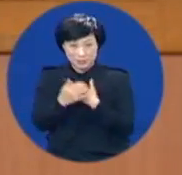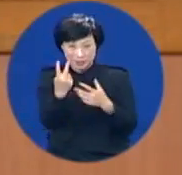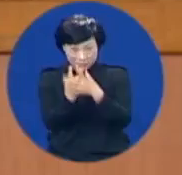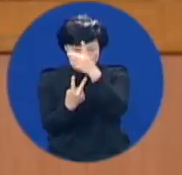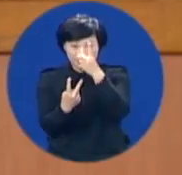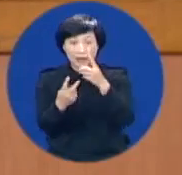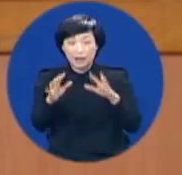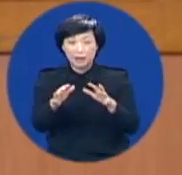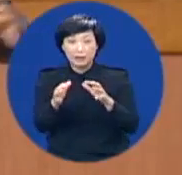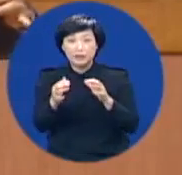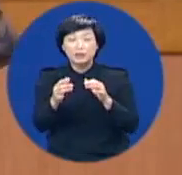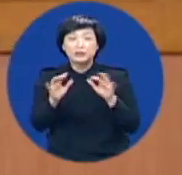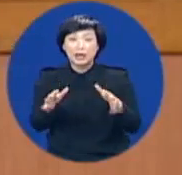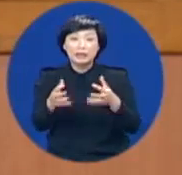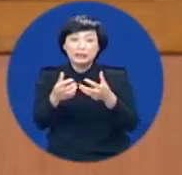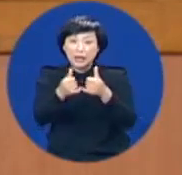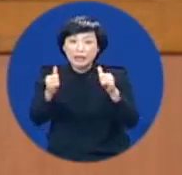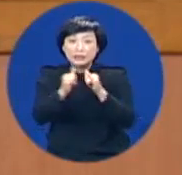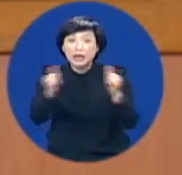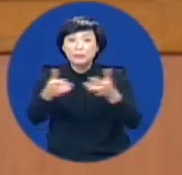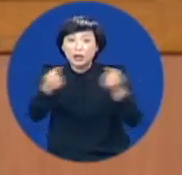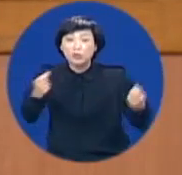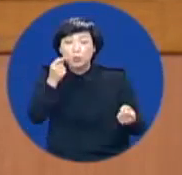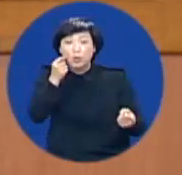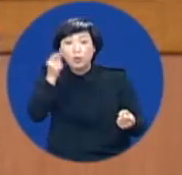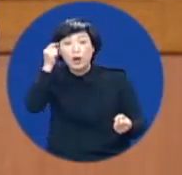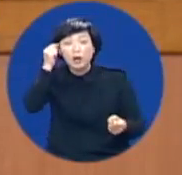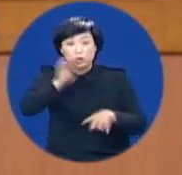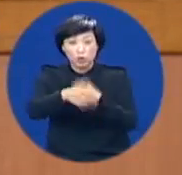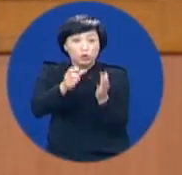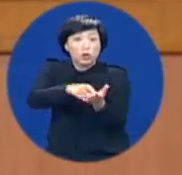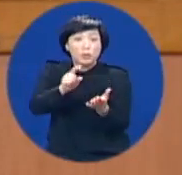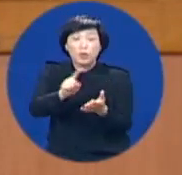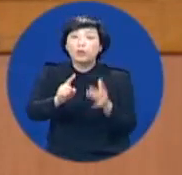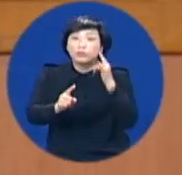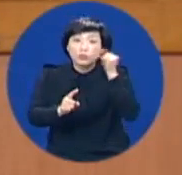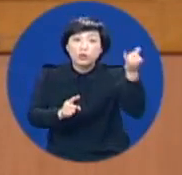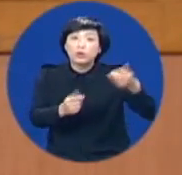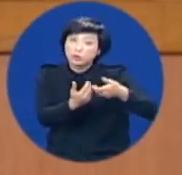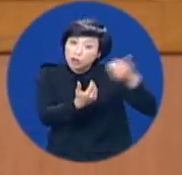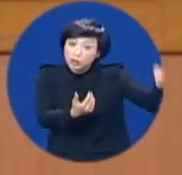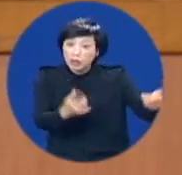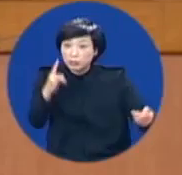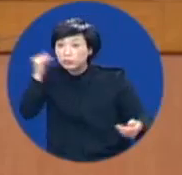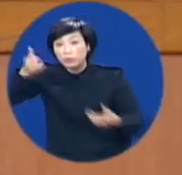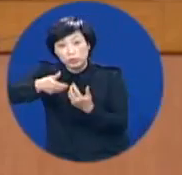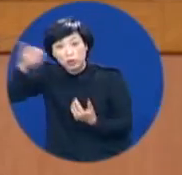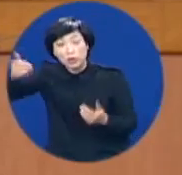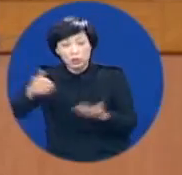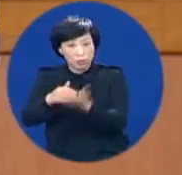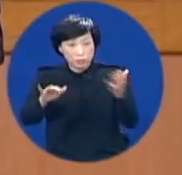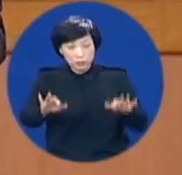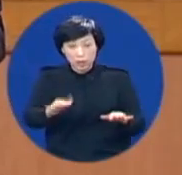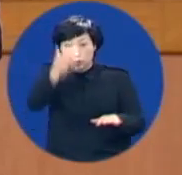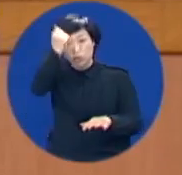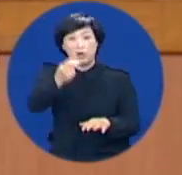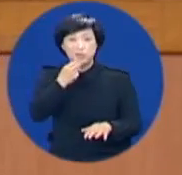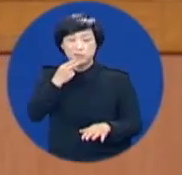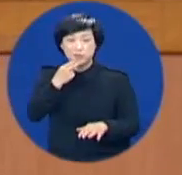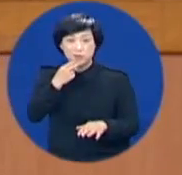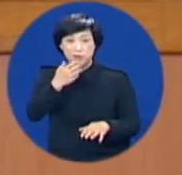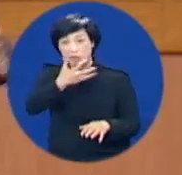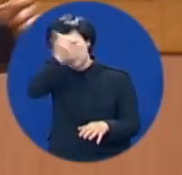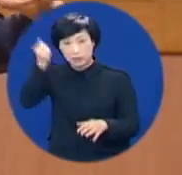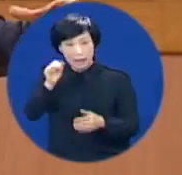떠난다고 그랬어요. 부모를 떠난다고. 그렇다고 불효하라는 얘기가 아니에요. 자기들이